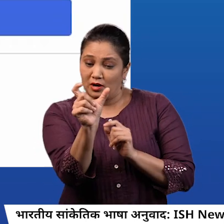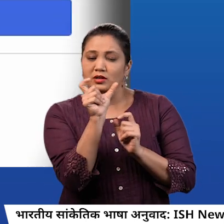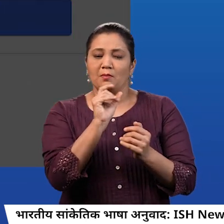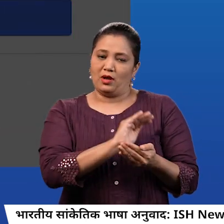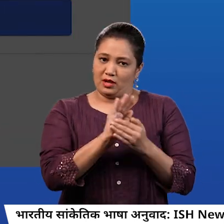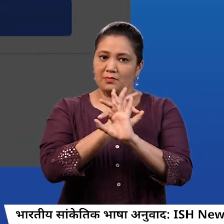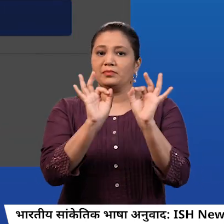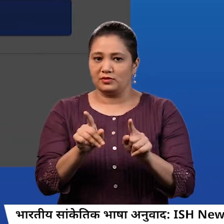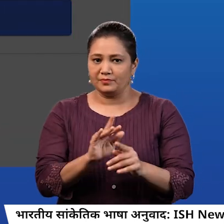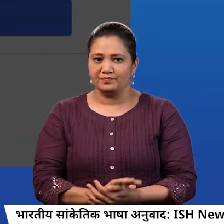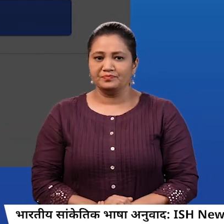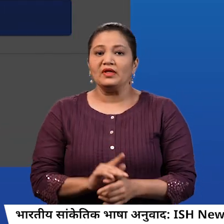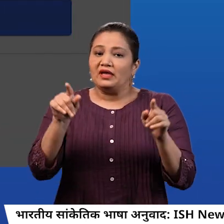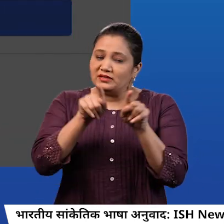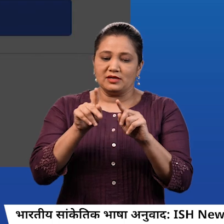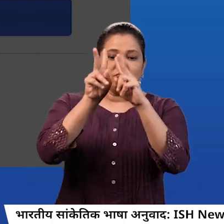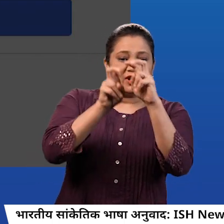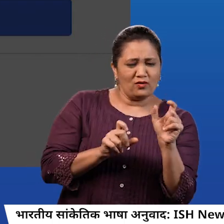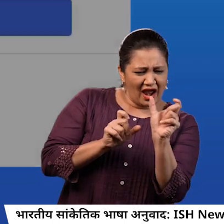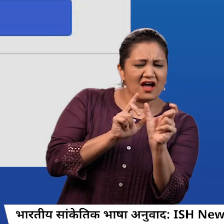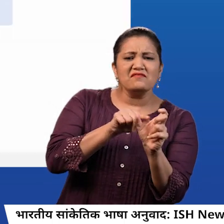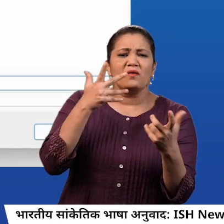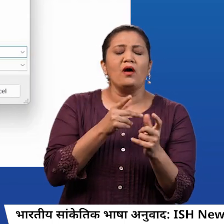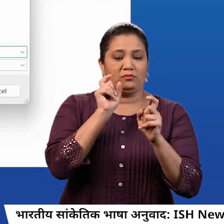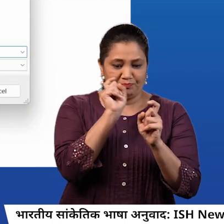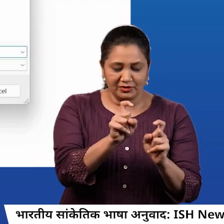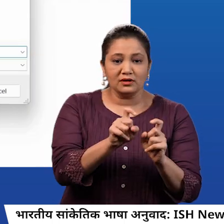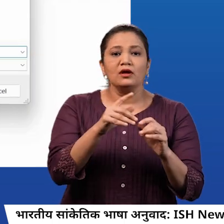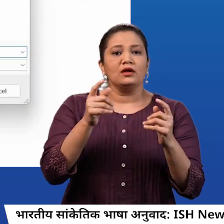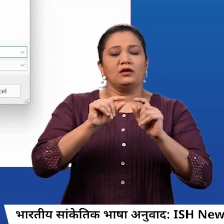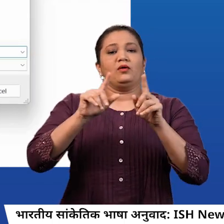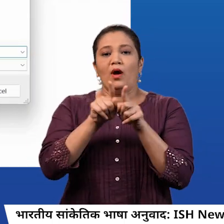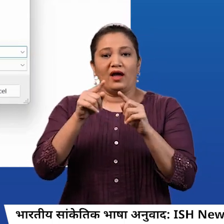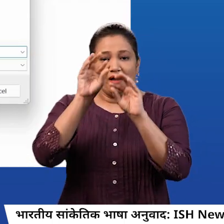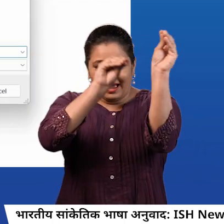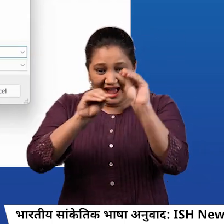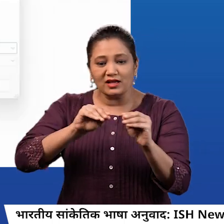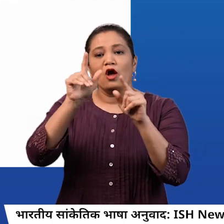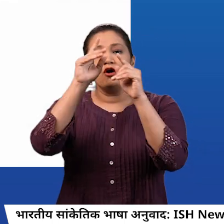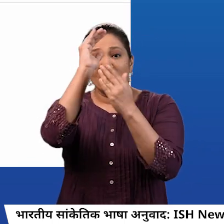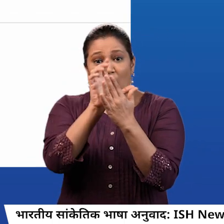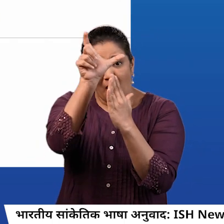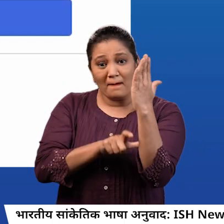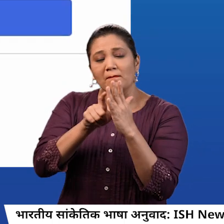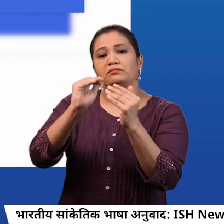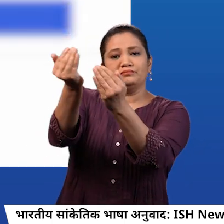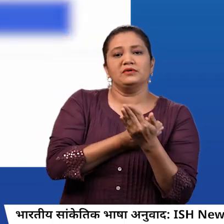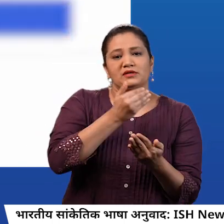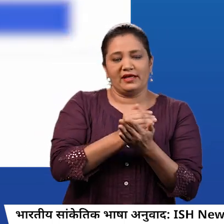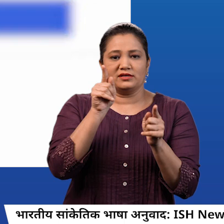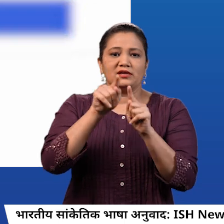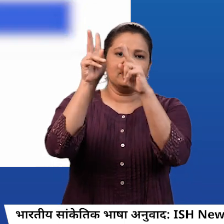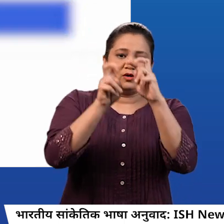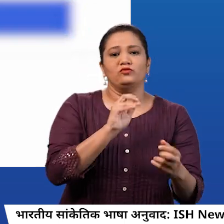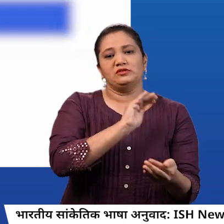इथे डाउनलोड एक्नॉलेजमेंट हा पर्याय सुद्धा दिसतो. त्यावर क्लिक करून आपण भरलेला अर्ज सेव्ह करा आणि मग त्यानंतर ओके हे बटन दाबून